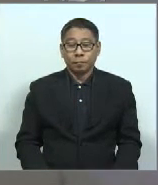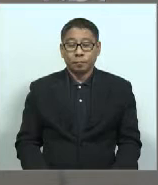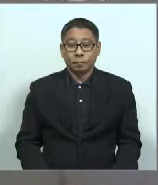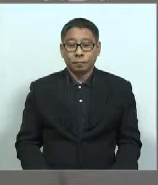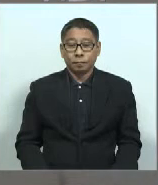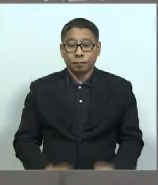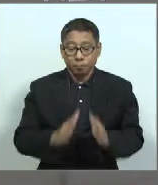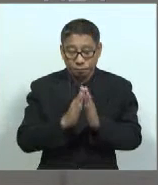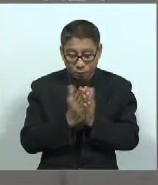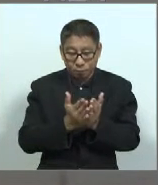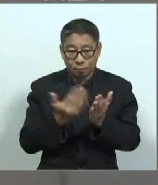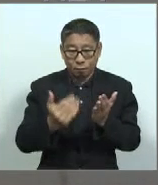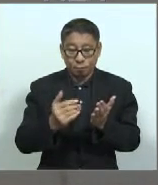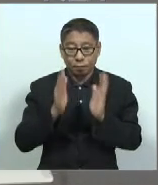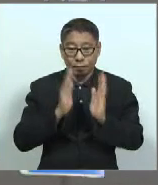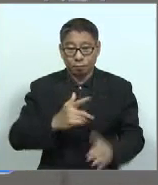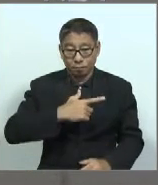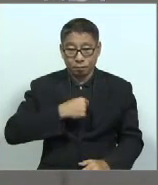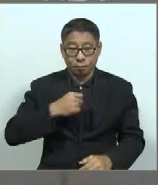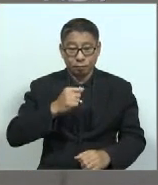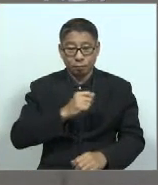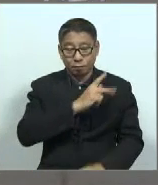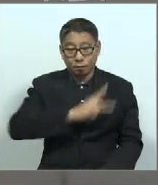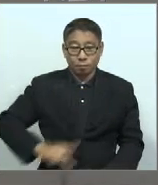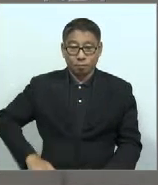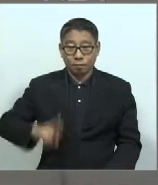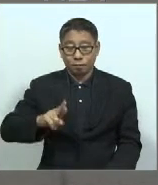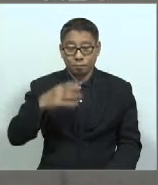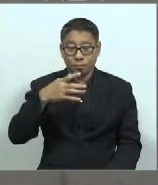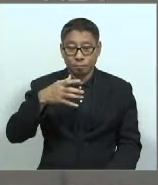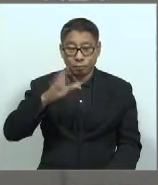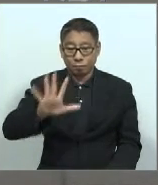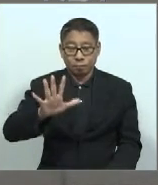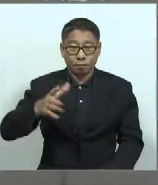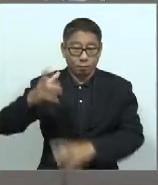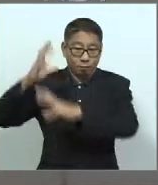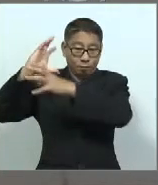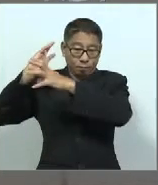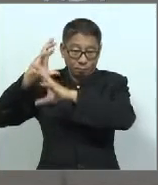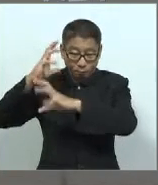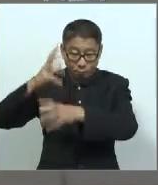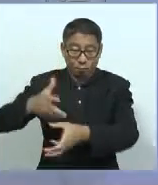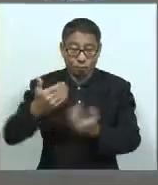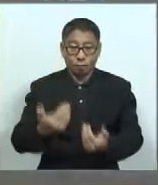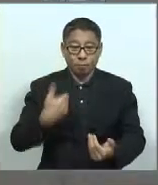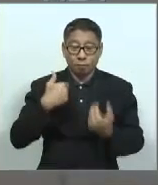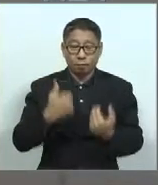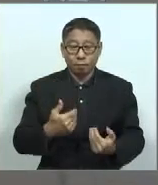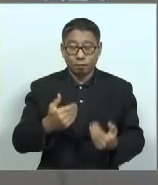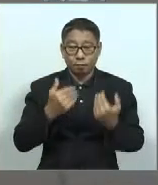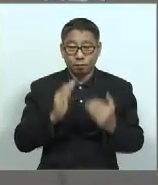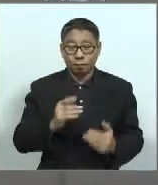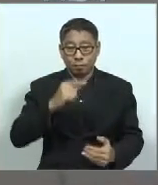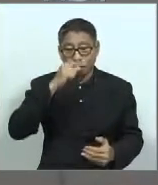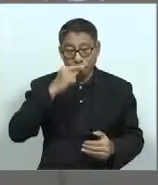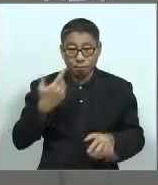108 แล้วก็หนังสือนี้ได้รับความนิยมในสมัยรัชกาลที่5สืบเนื่องมาปัจจุบันนะครับหลายอย่างก็มีโครงกรสุภาษิตของไทยที่สอดคล้อง